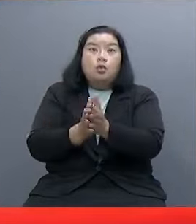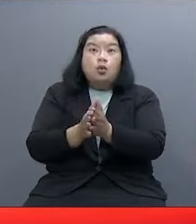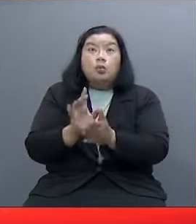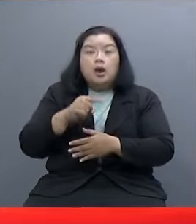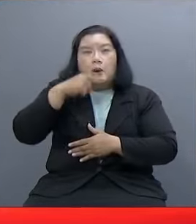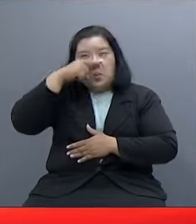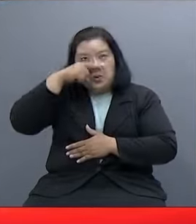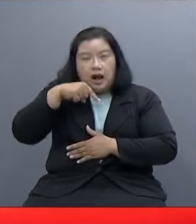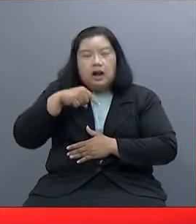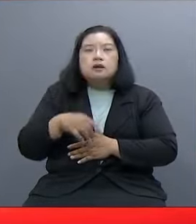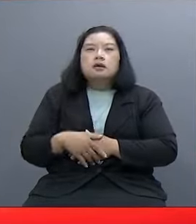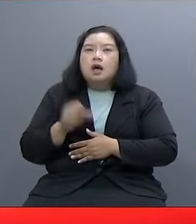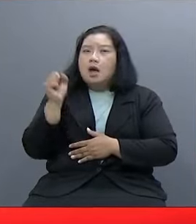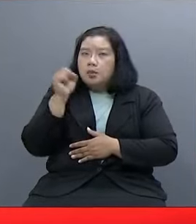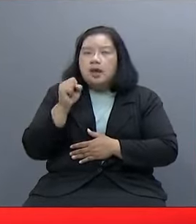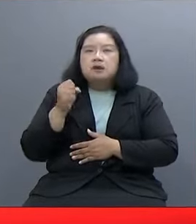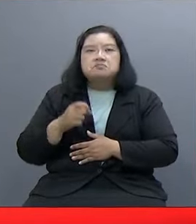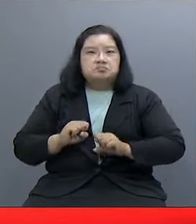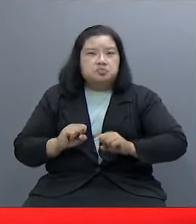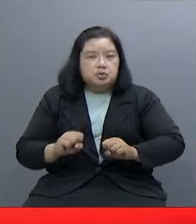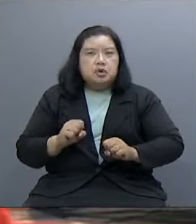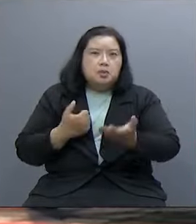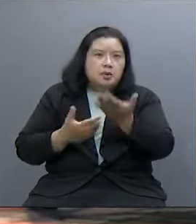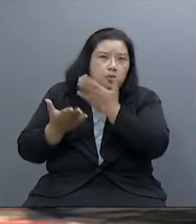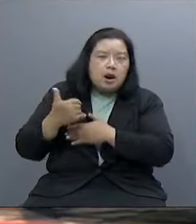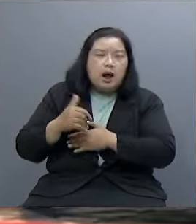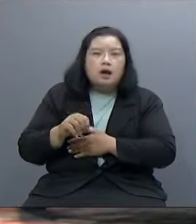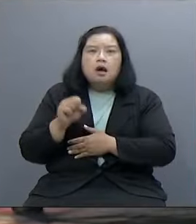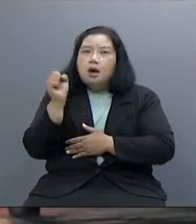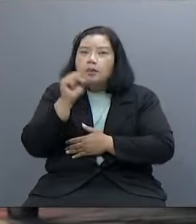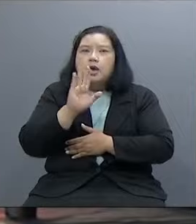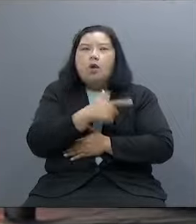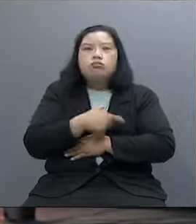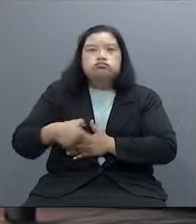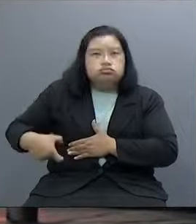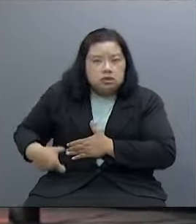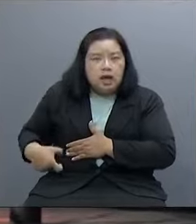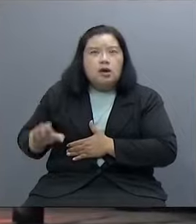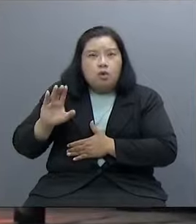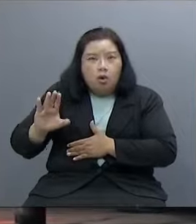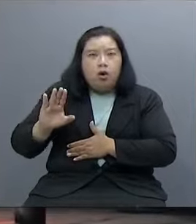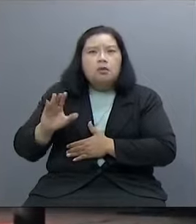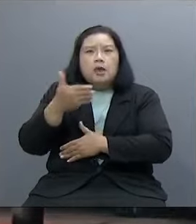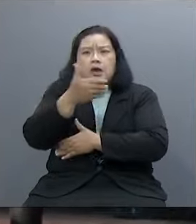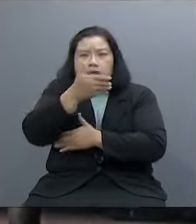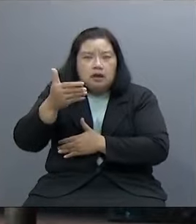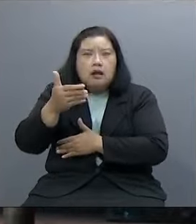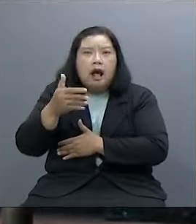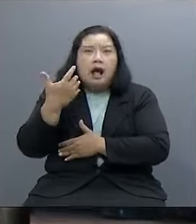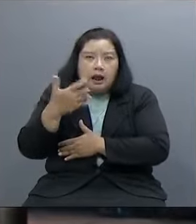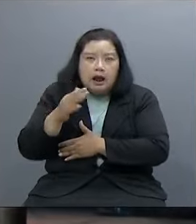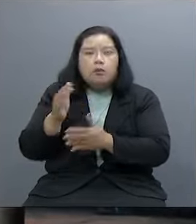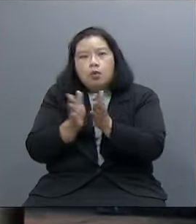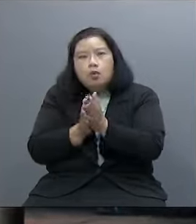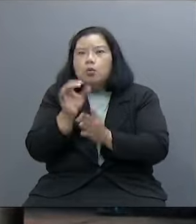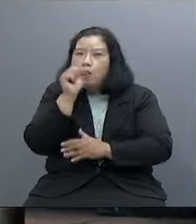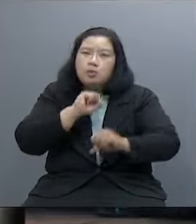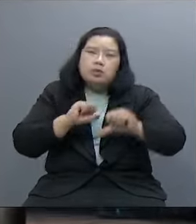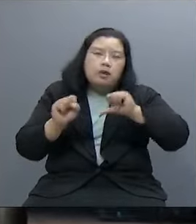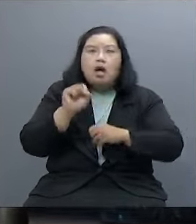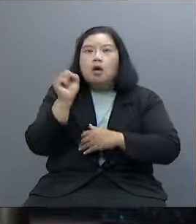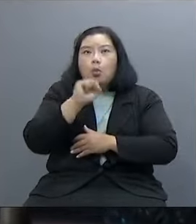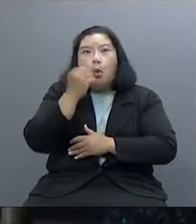มัยนิยมเพลงโบราณเพลงพระราชนิพนธ์เพลงนานาชาติมาบรรเลงเพื่อการยกระดับค่ะแสดงให้เห็นถึงความหลากหลายที่สามารถเ